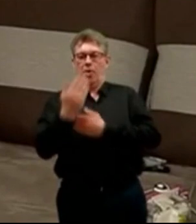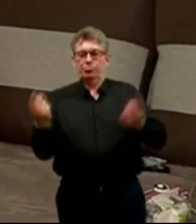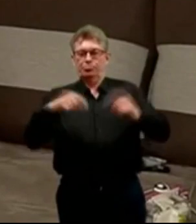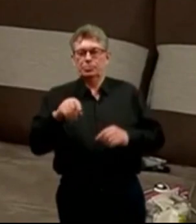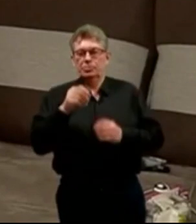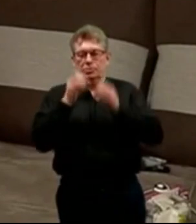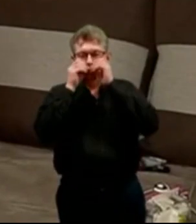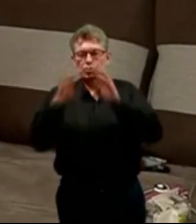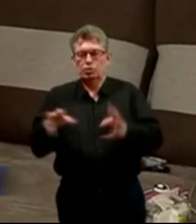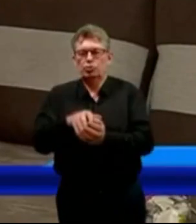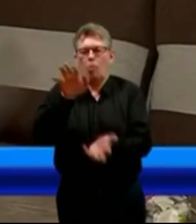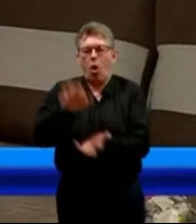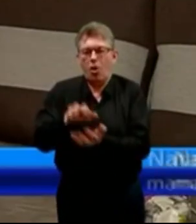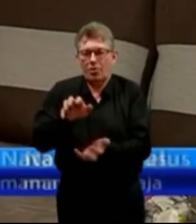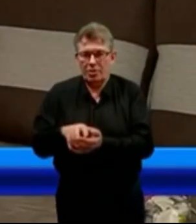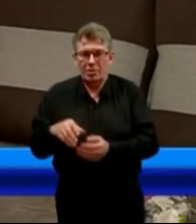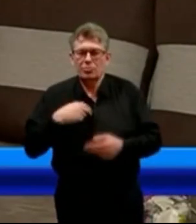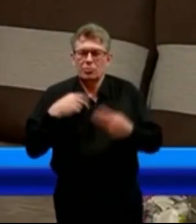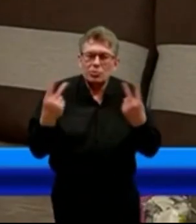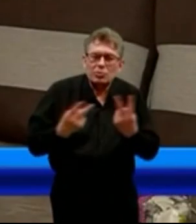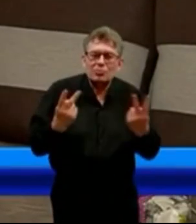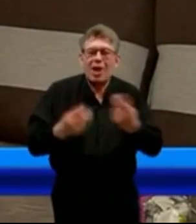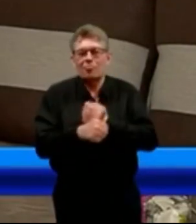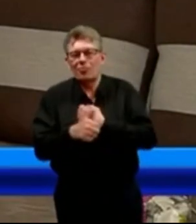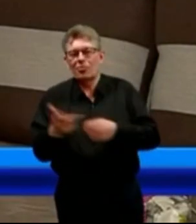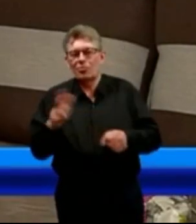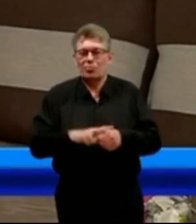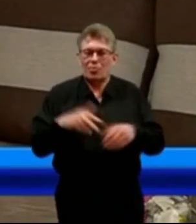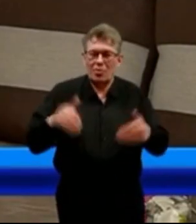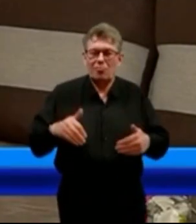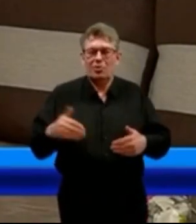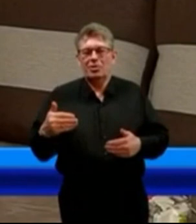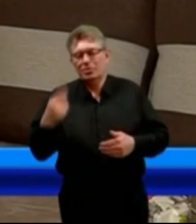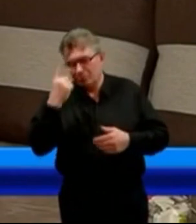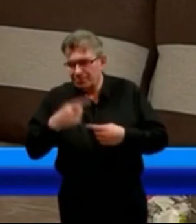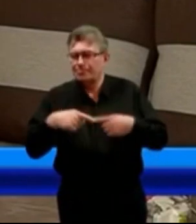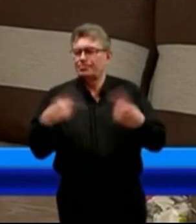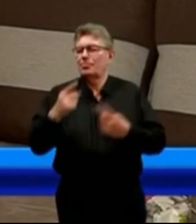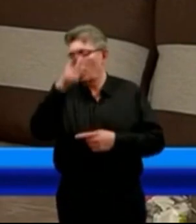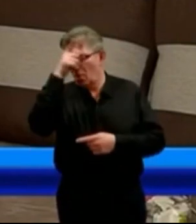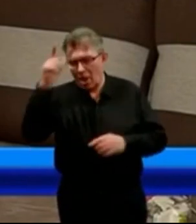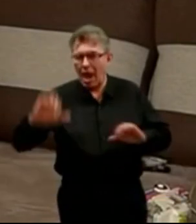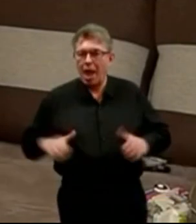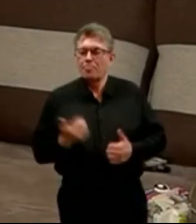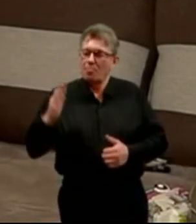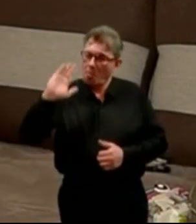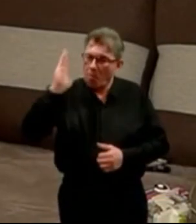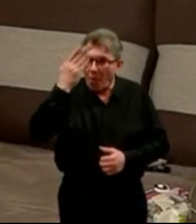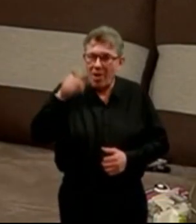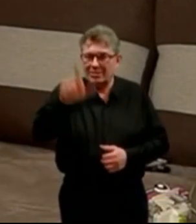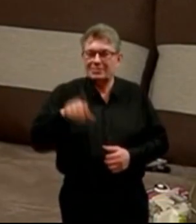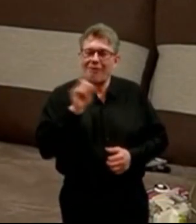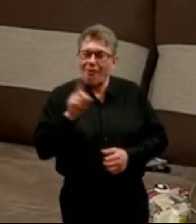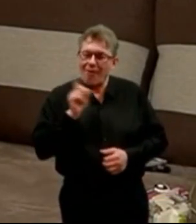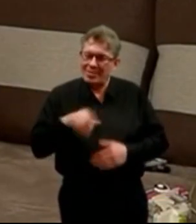jakichś powodów, tak jakby sytuacji, które mogłyby skłonić ludzi, żeby poznali Mikołajka bliżej, z takiej innej